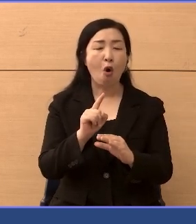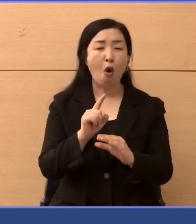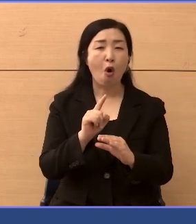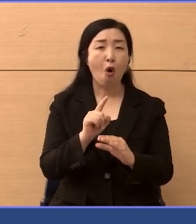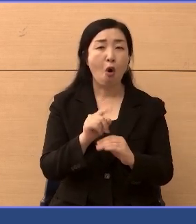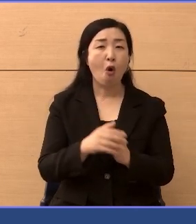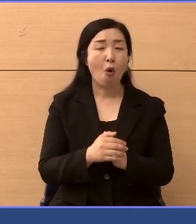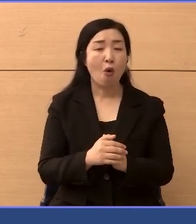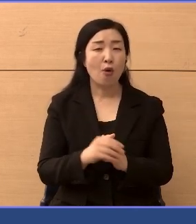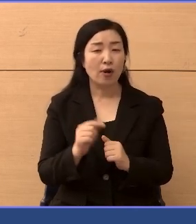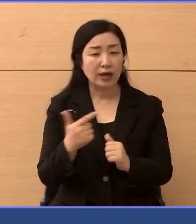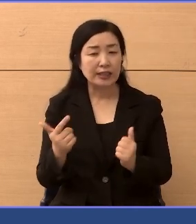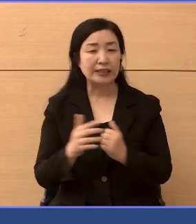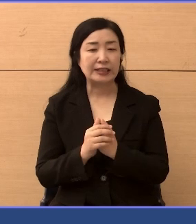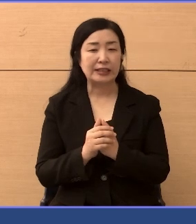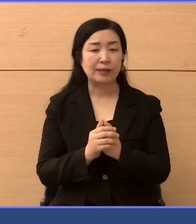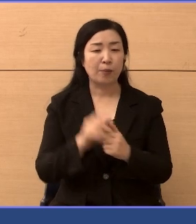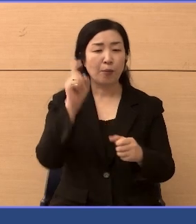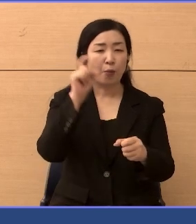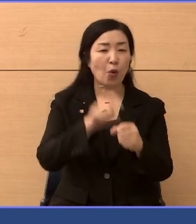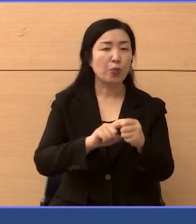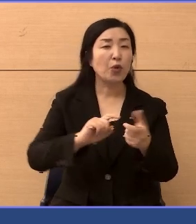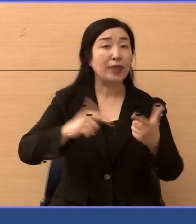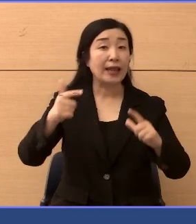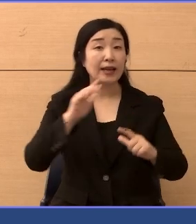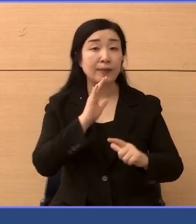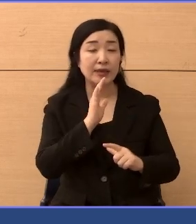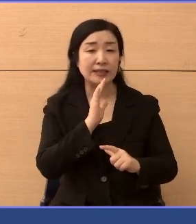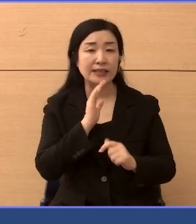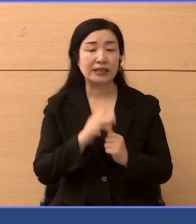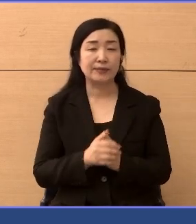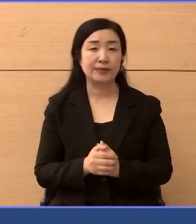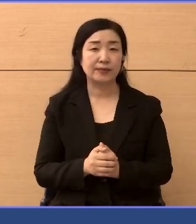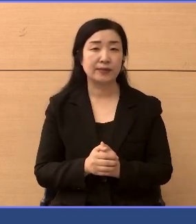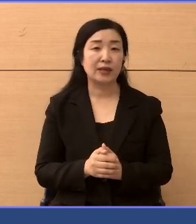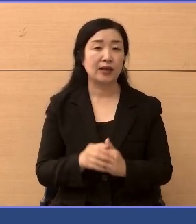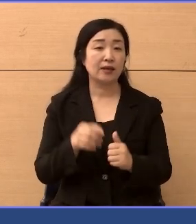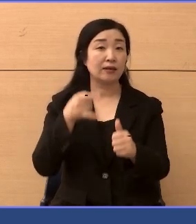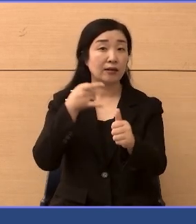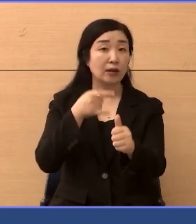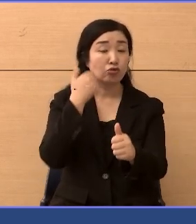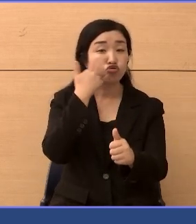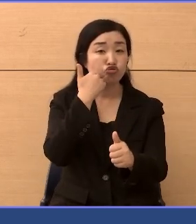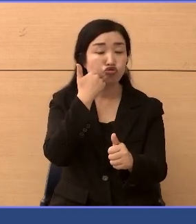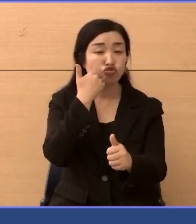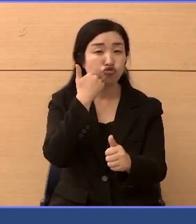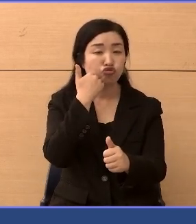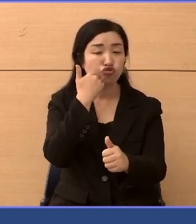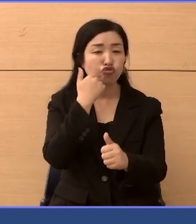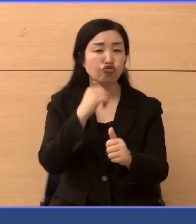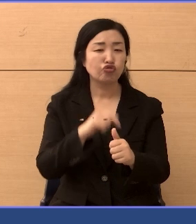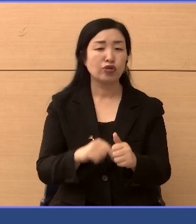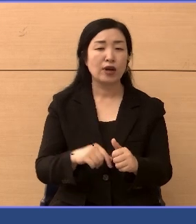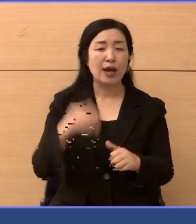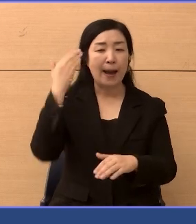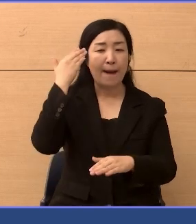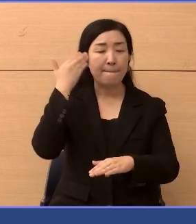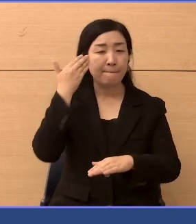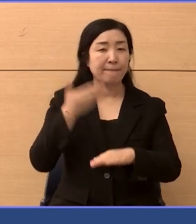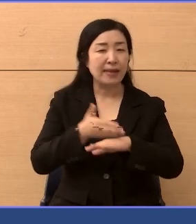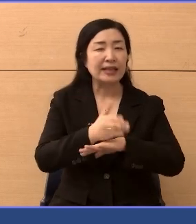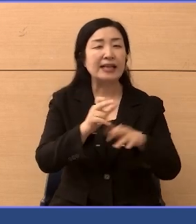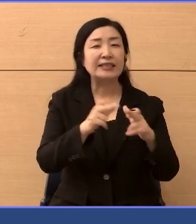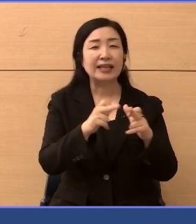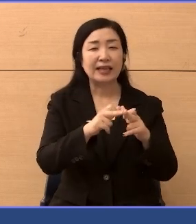ASD change 개인들에 대한 across 타겟이나 the 목표는 굉장히 lifespan. At 다른데요. any 이런 age, 타겟이라는 it's very 건 important that the 장애인을 individual 겪는 여러 삶의 기간 has a 동안 달라질 수 correct and